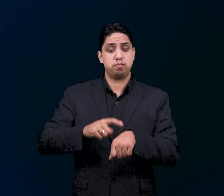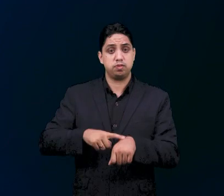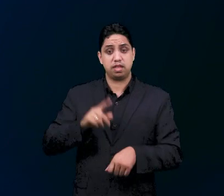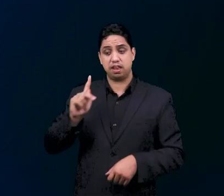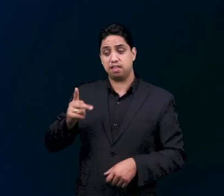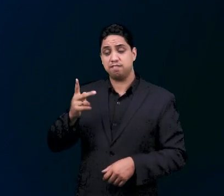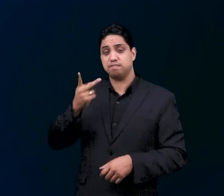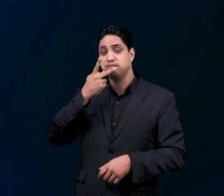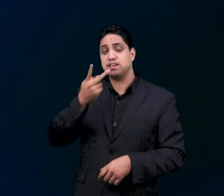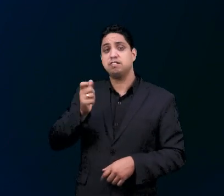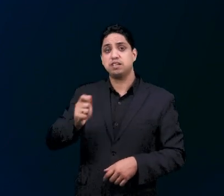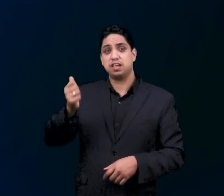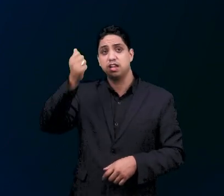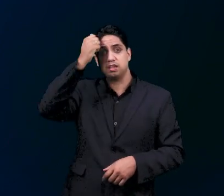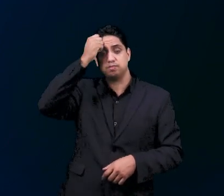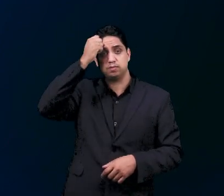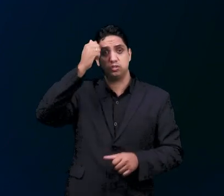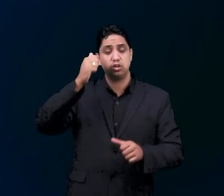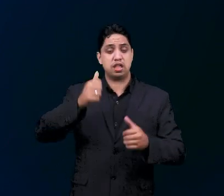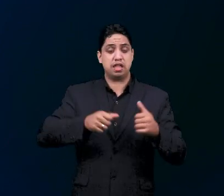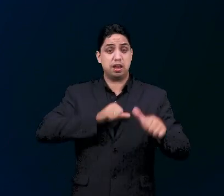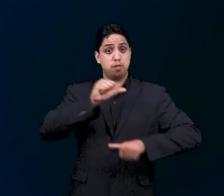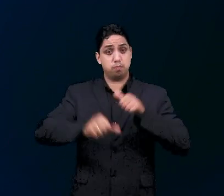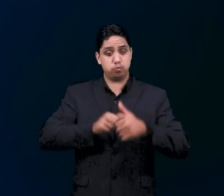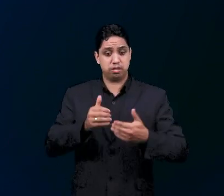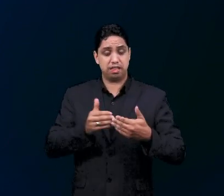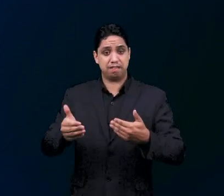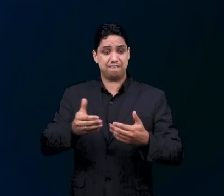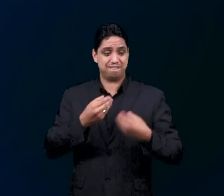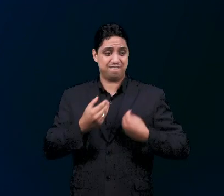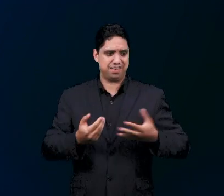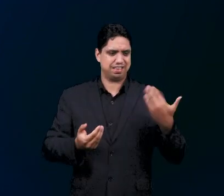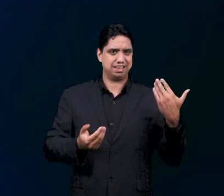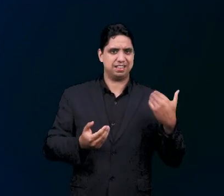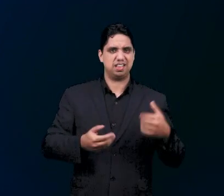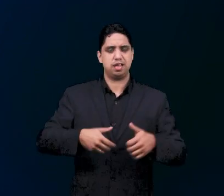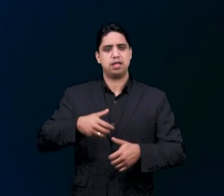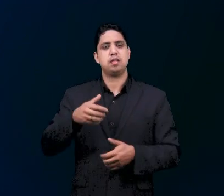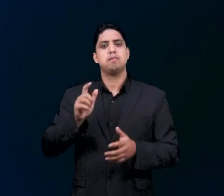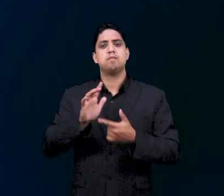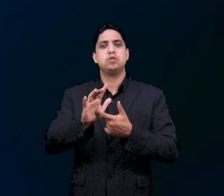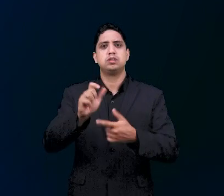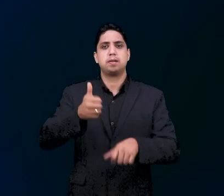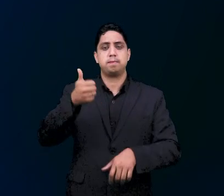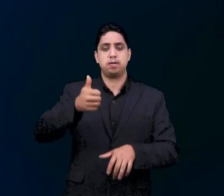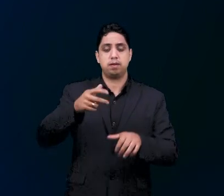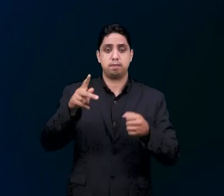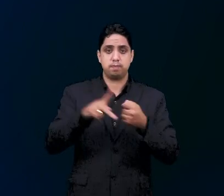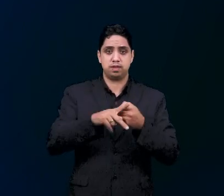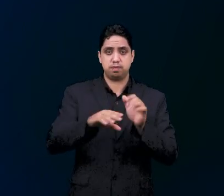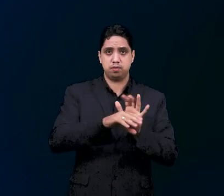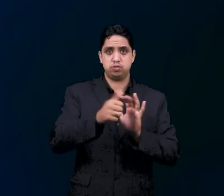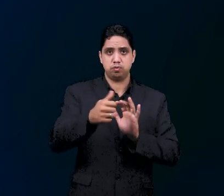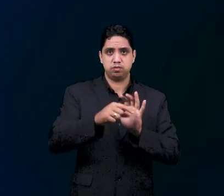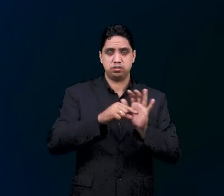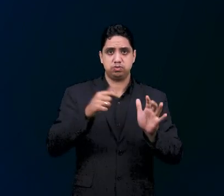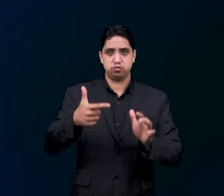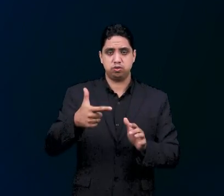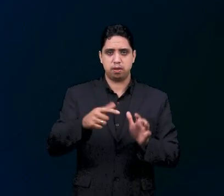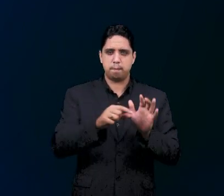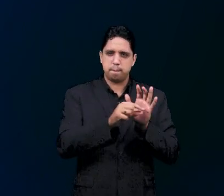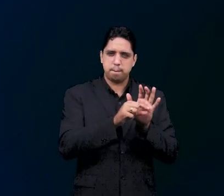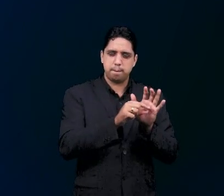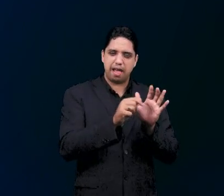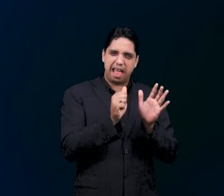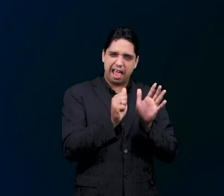en Zachée la repentance, le désir de se convertir de ce chemin, comme nous lisons 1 Pierre chapitre 1, verset 2. La